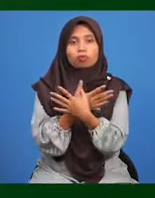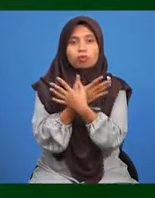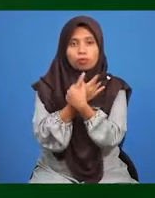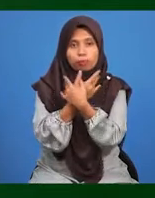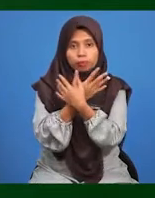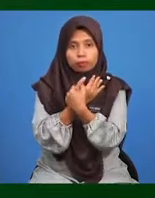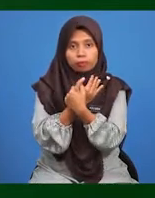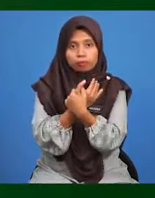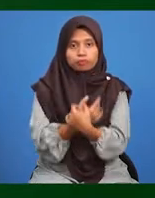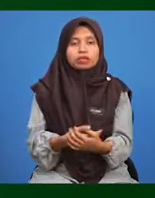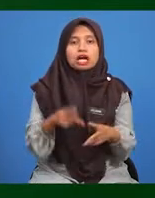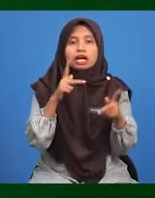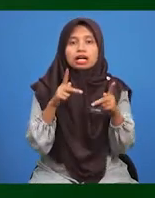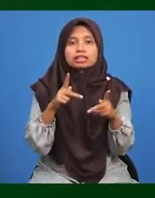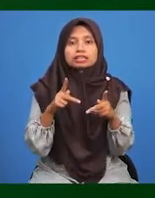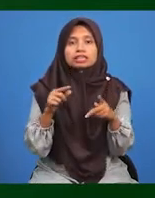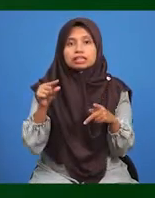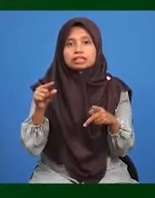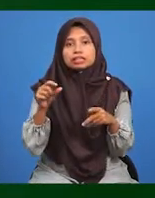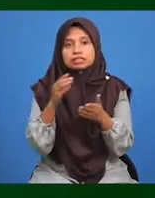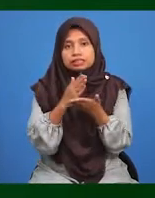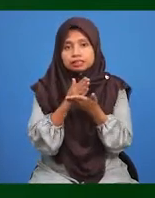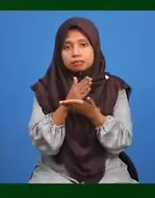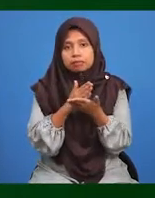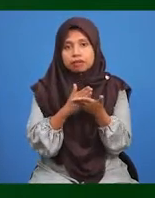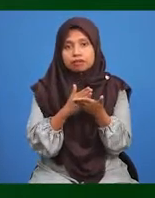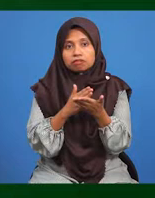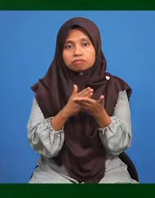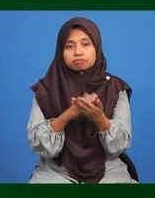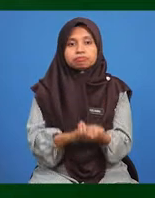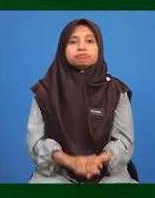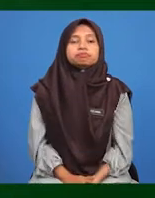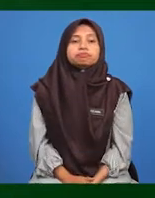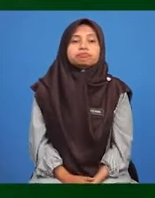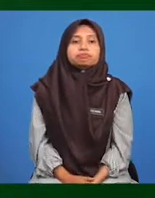Perkataan kata ganda separa pula ialah...